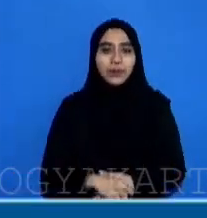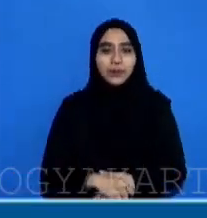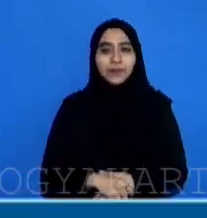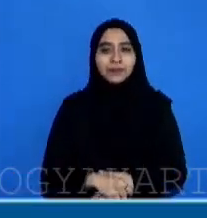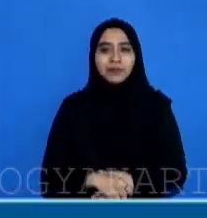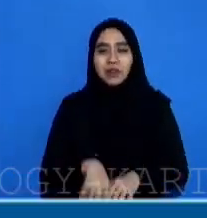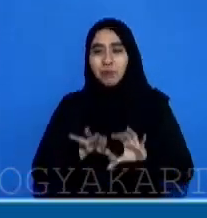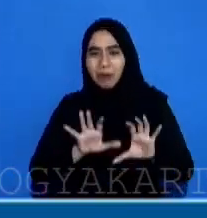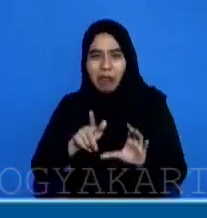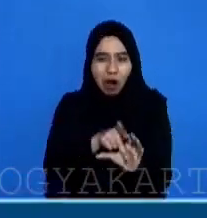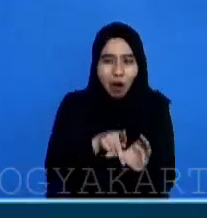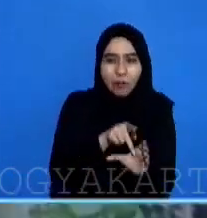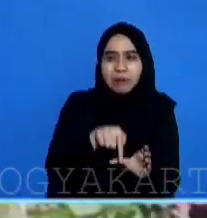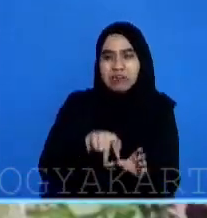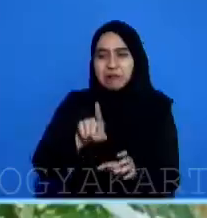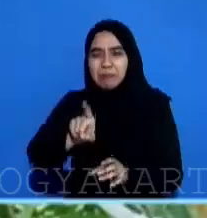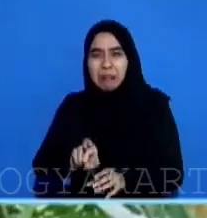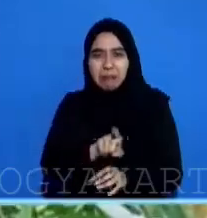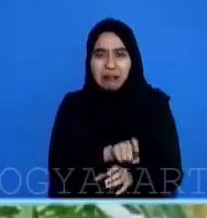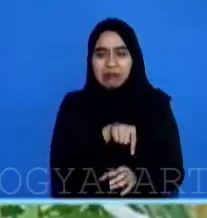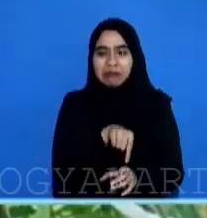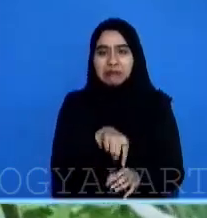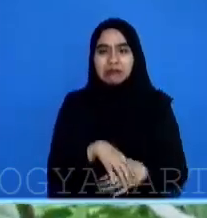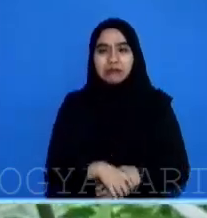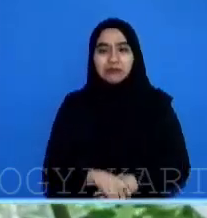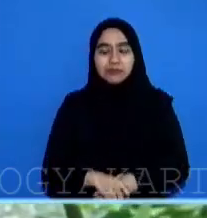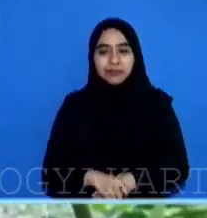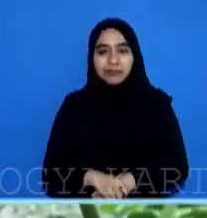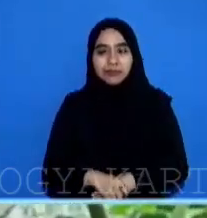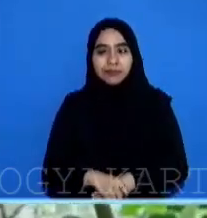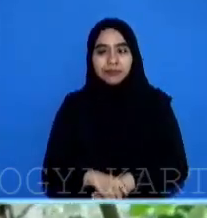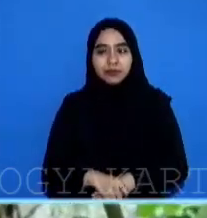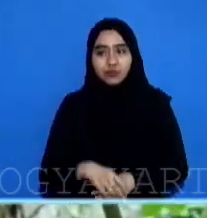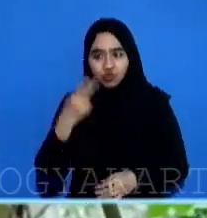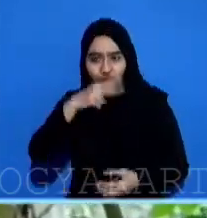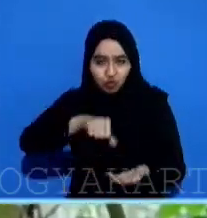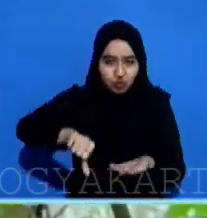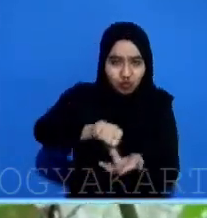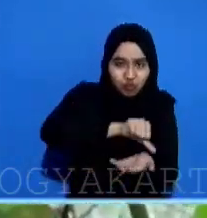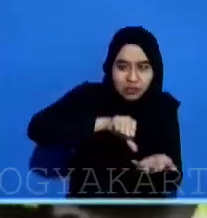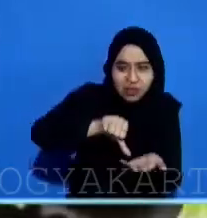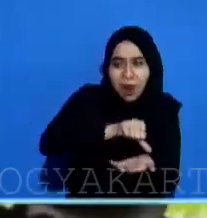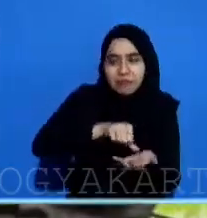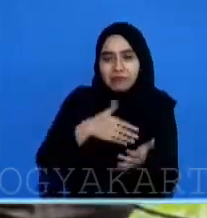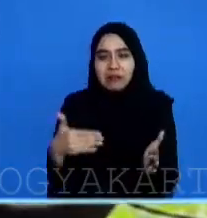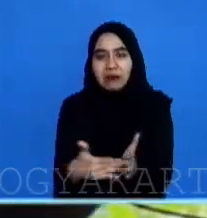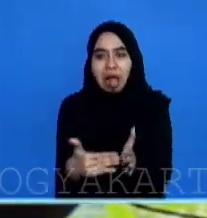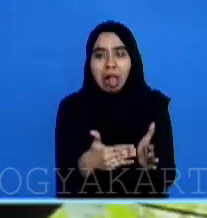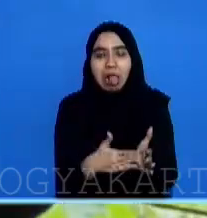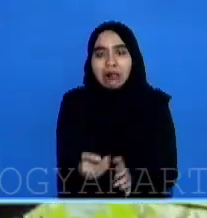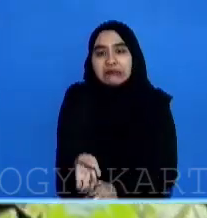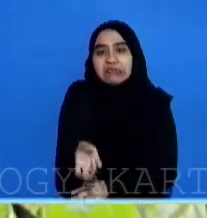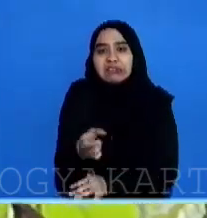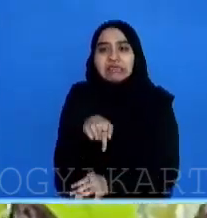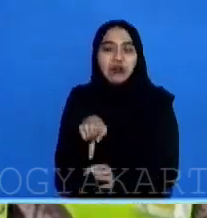ingkang samijahstig inkang panjang damel pasudianty Kang ngocori tanaman kopi winatesing kathah tanan kopi